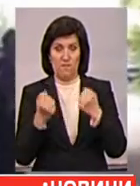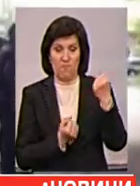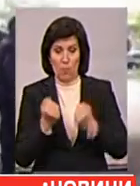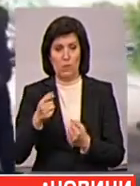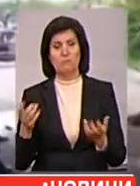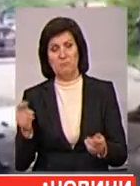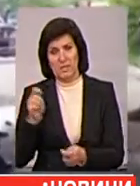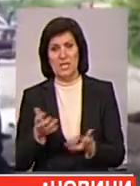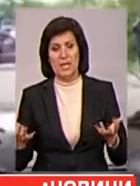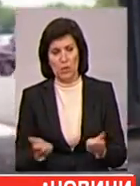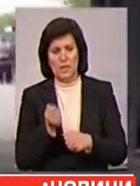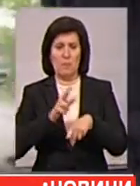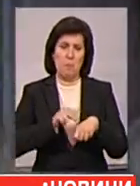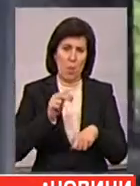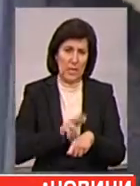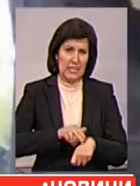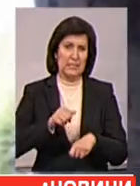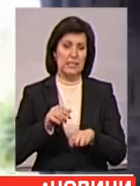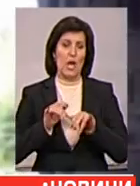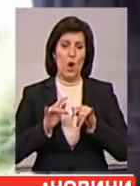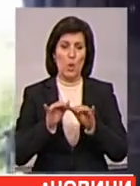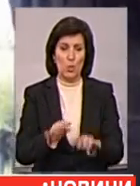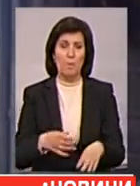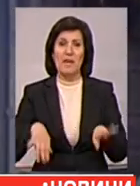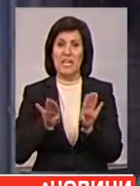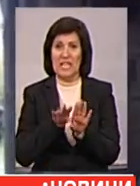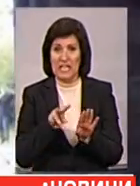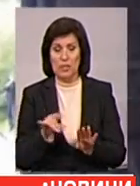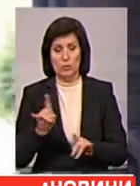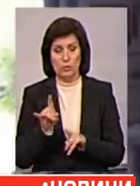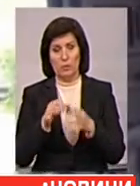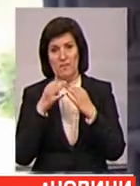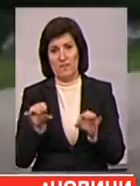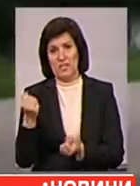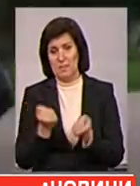приїхали рятувальники і поліція. Рух тимчасово трасою перекрили, щоб